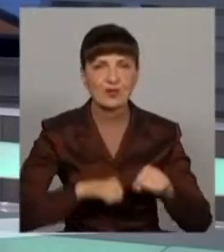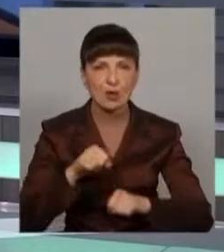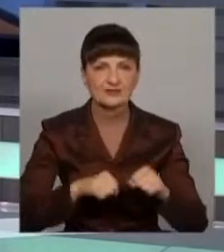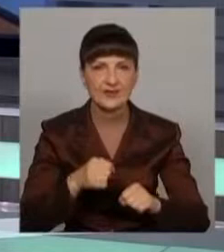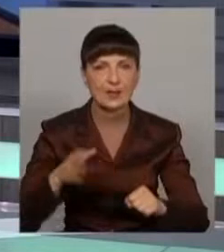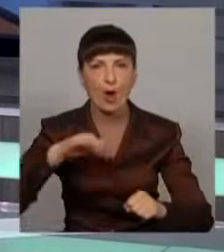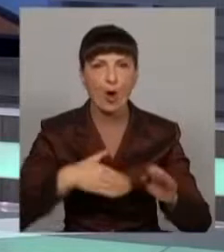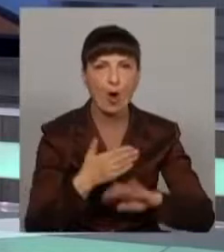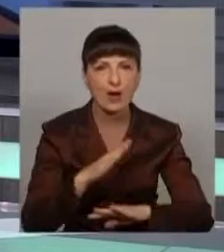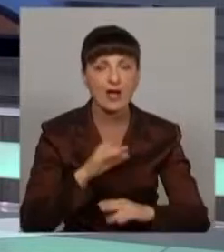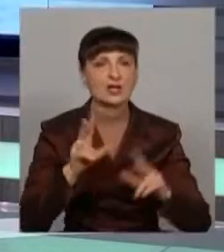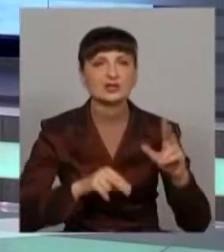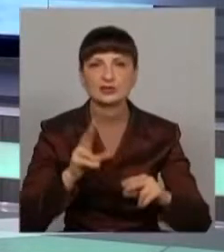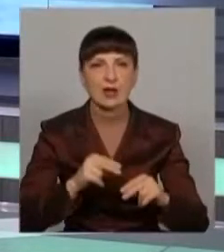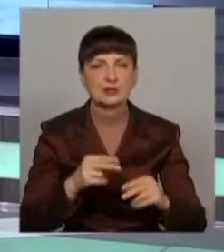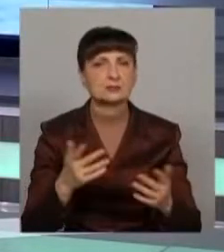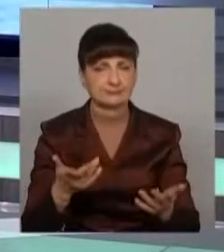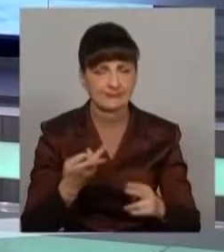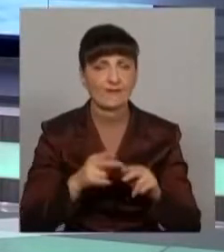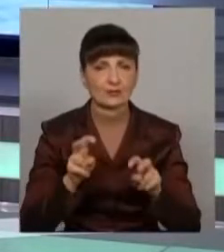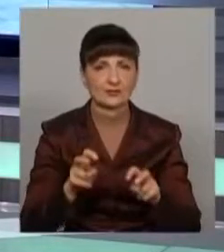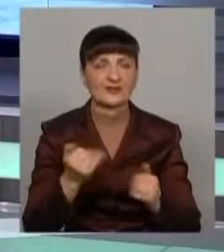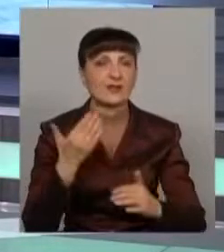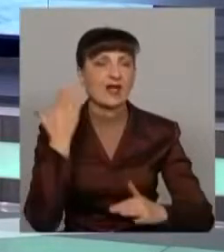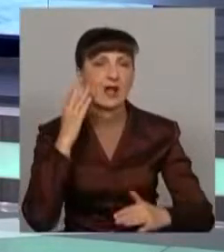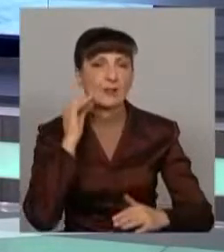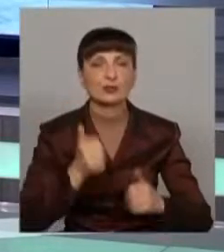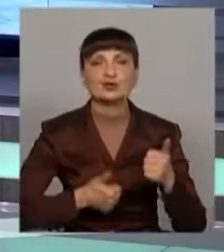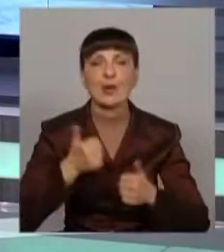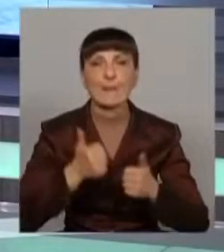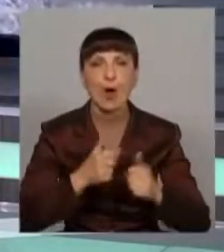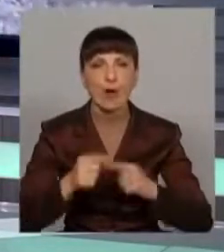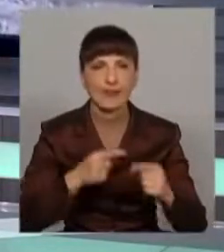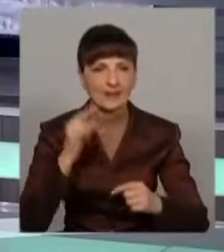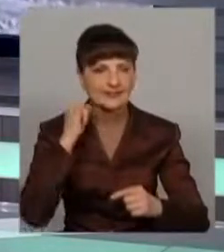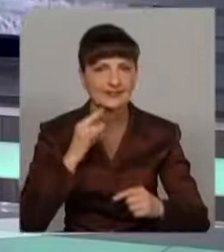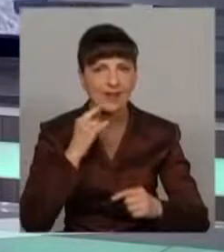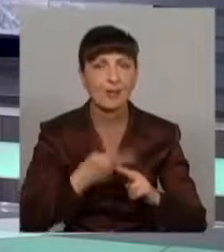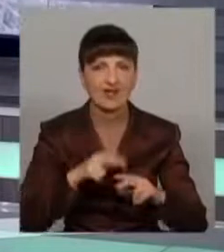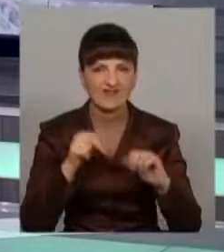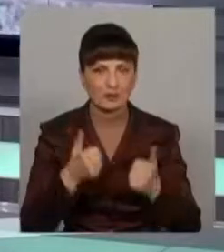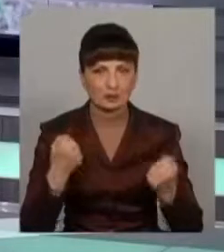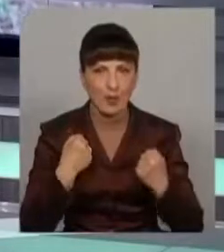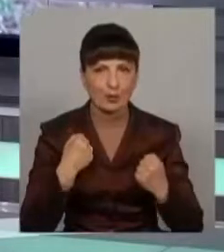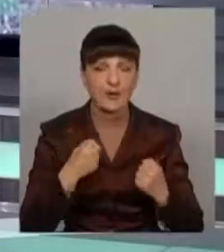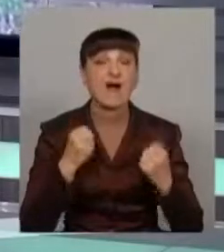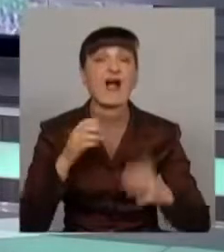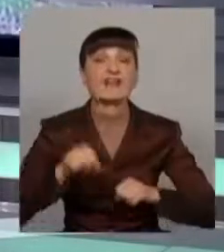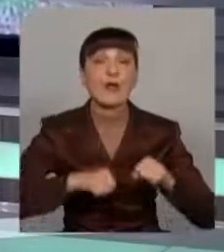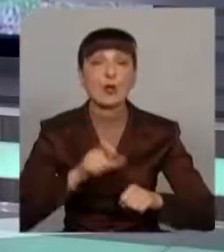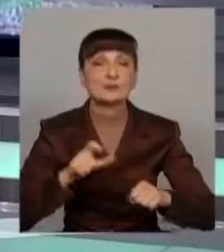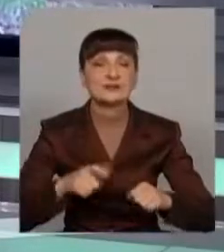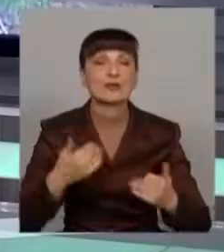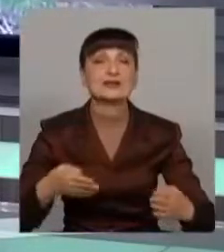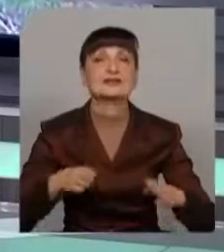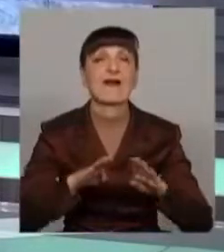горным трассам – считается одним из таких. Недавно в Алматы прошли чемпионаты Казахстана по этому виду спорта. Как велосипедисты